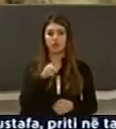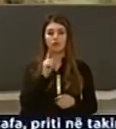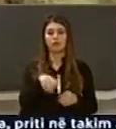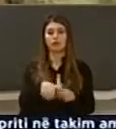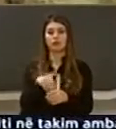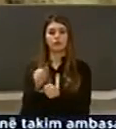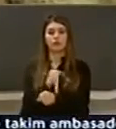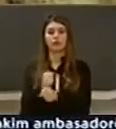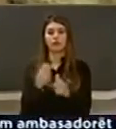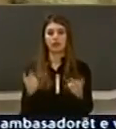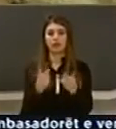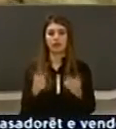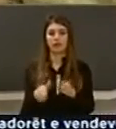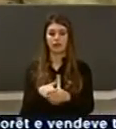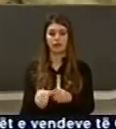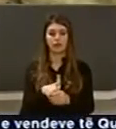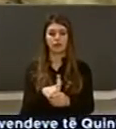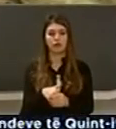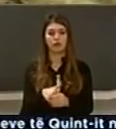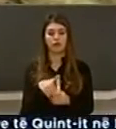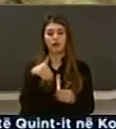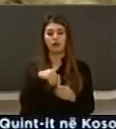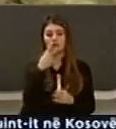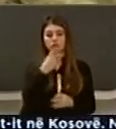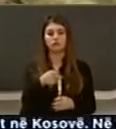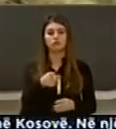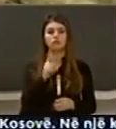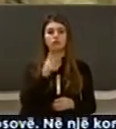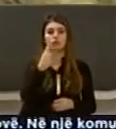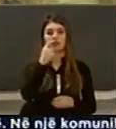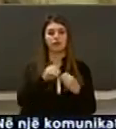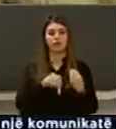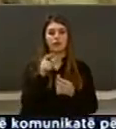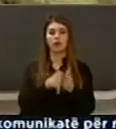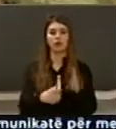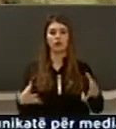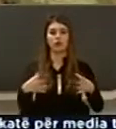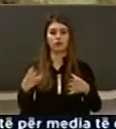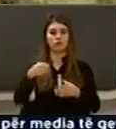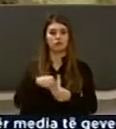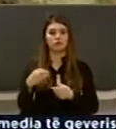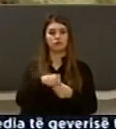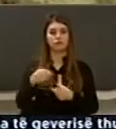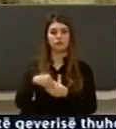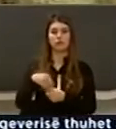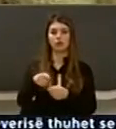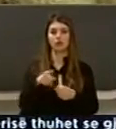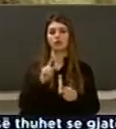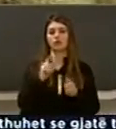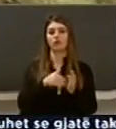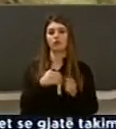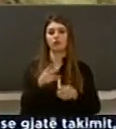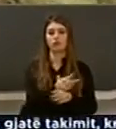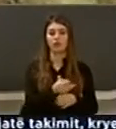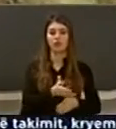pune, e me një investim të tillë, i cili është minimal, ai do të punësonte një familje të tërë. Pra, nuk do të ishte bare shtetit, do të